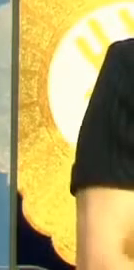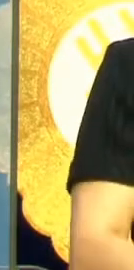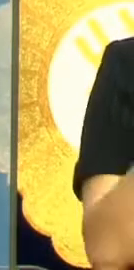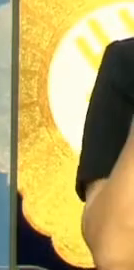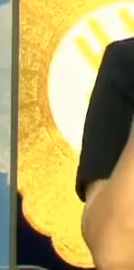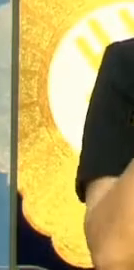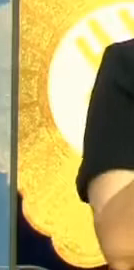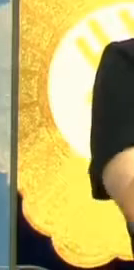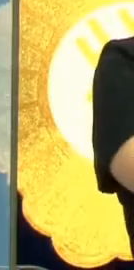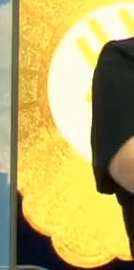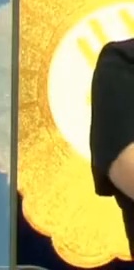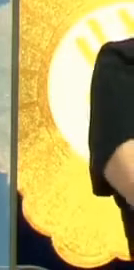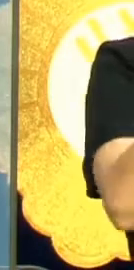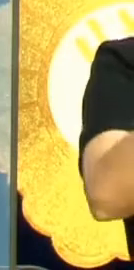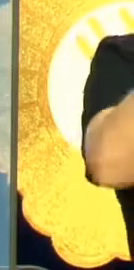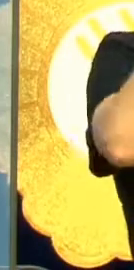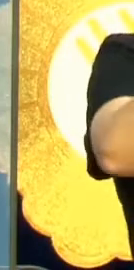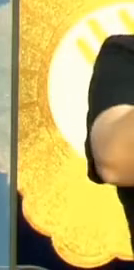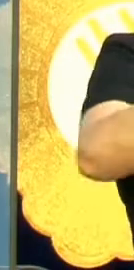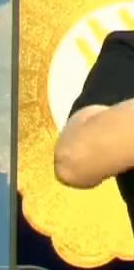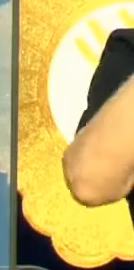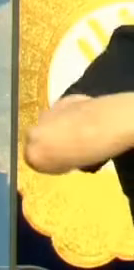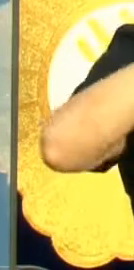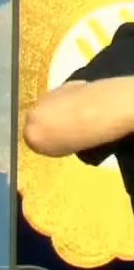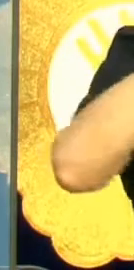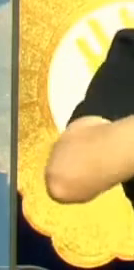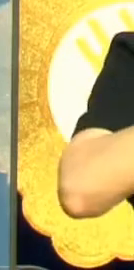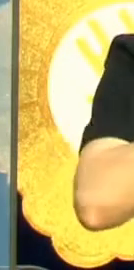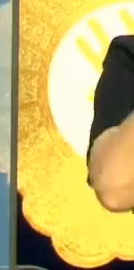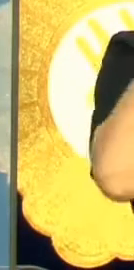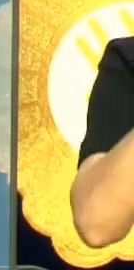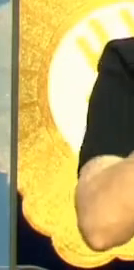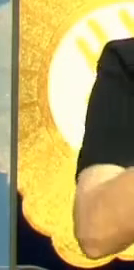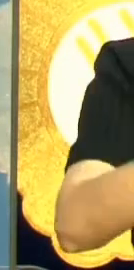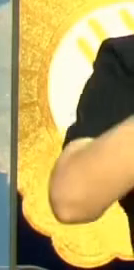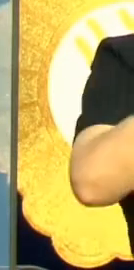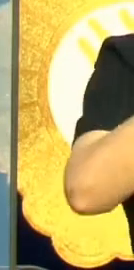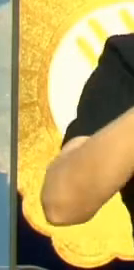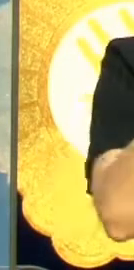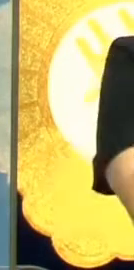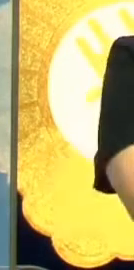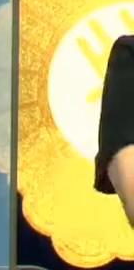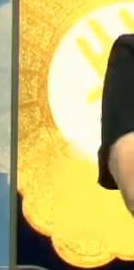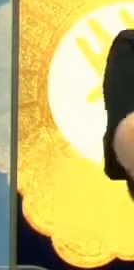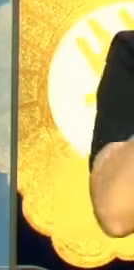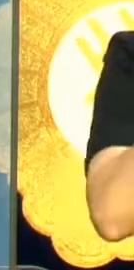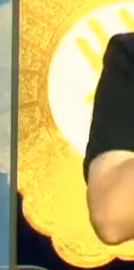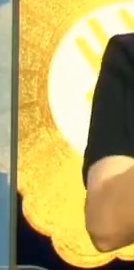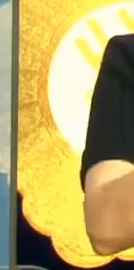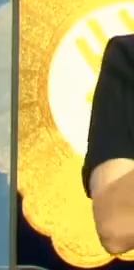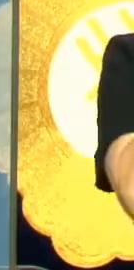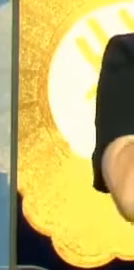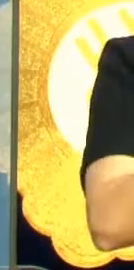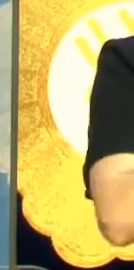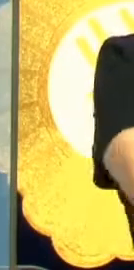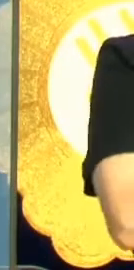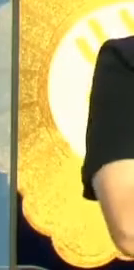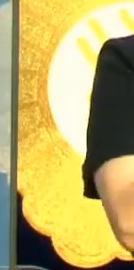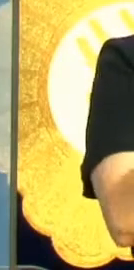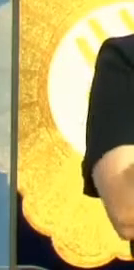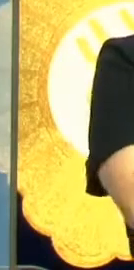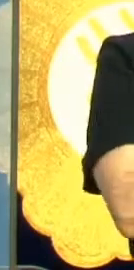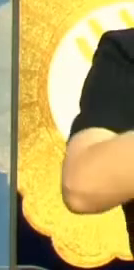또한 헌법재판소는 판결을 통해 시각장애인 안마사 제도는 시각장애인의 생존권 보장을